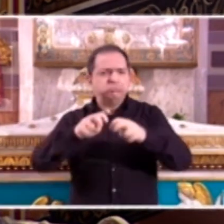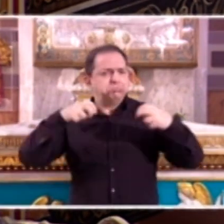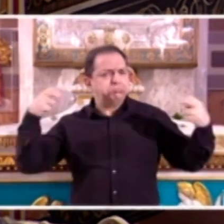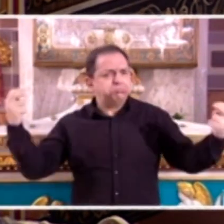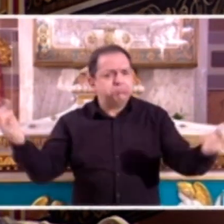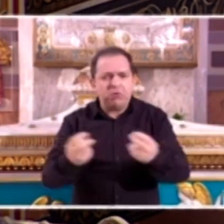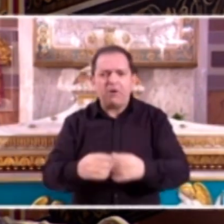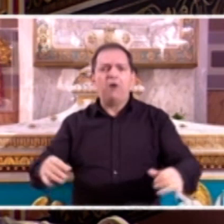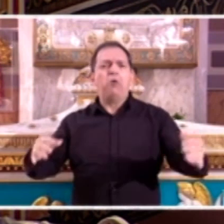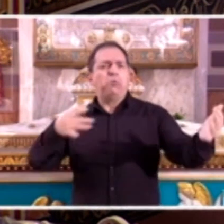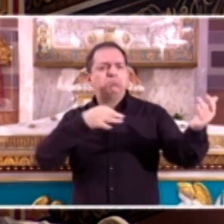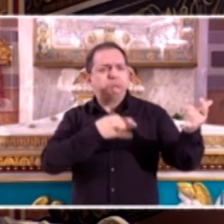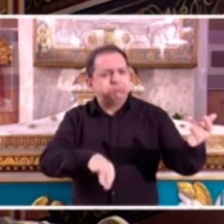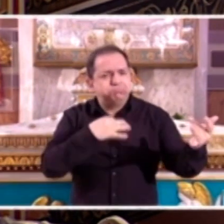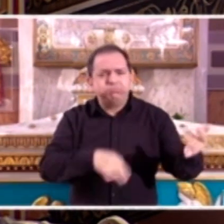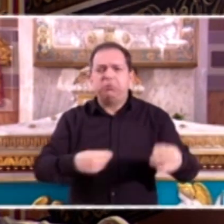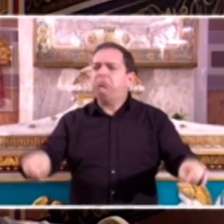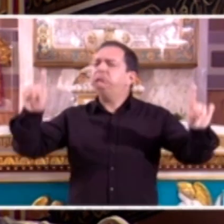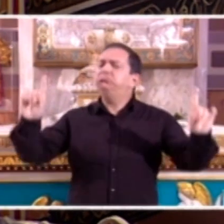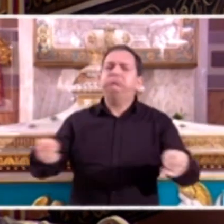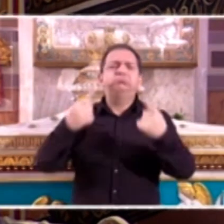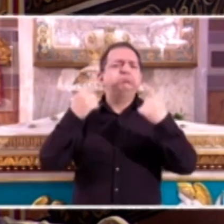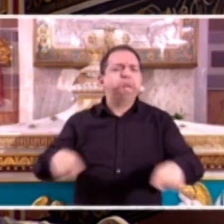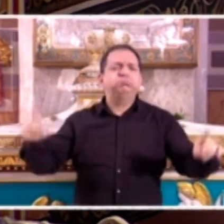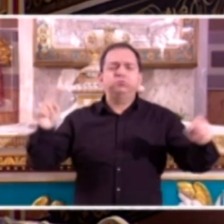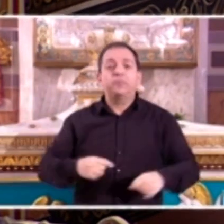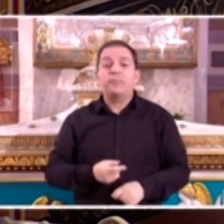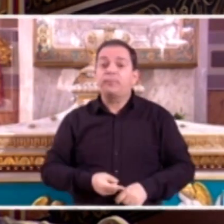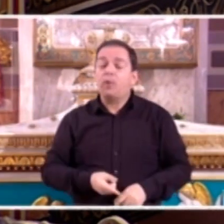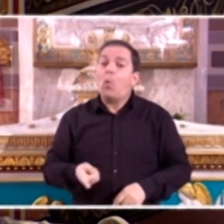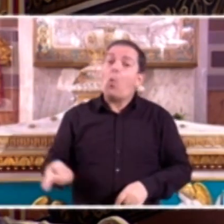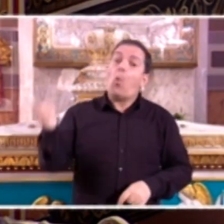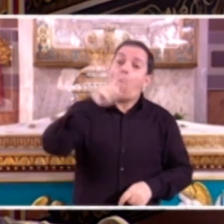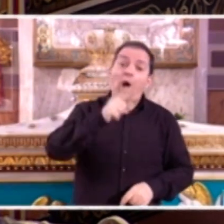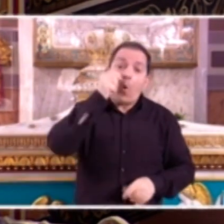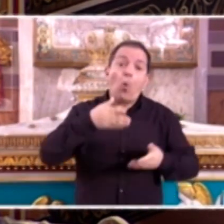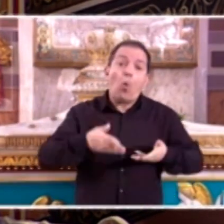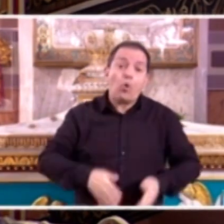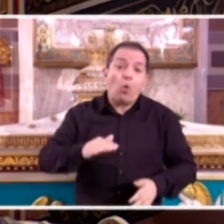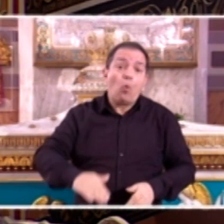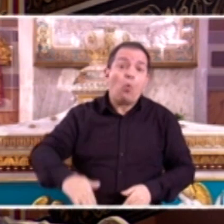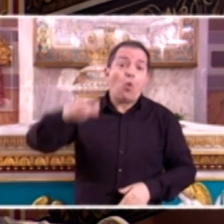ειν δε ο Υιός αυτού ο πρεσβύτερος εν αγρό.